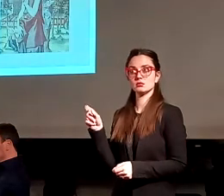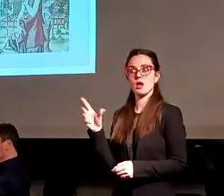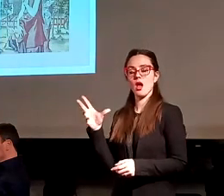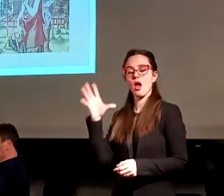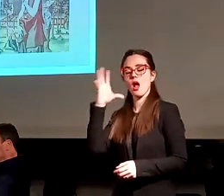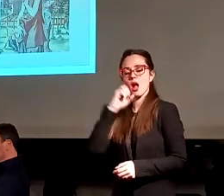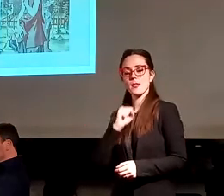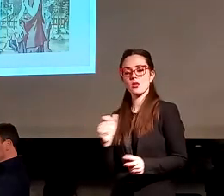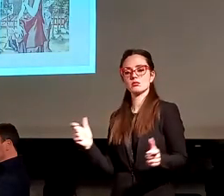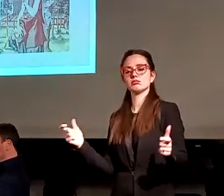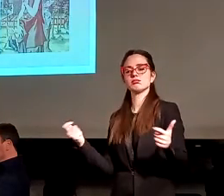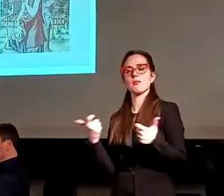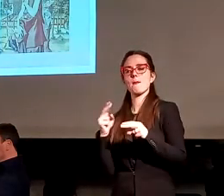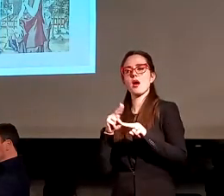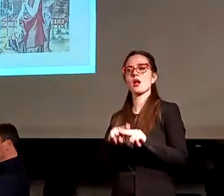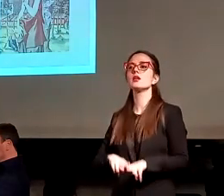paralizzato